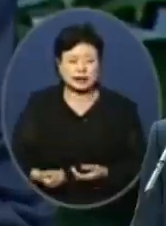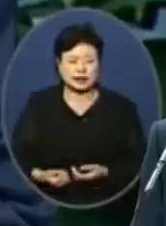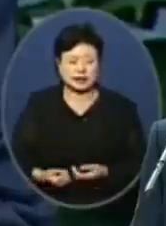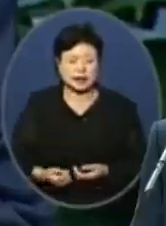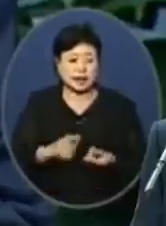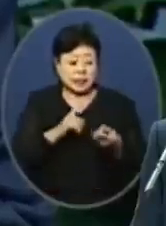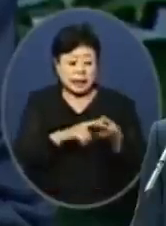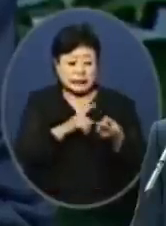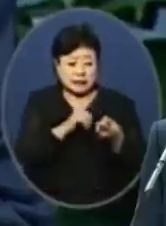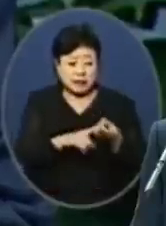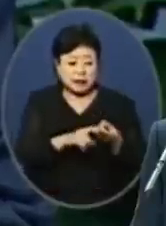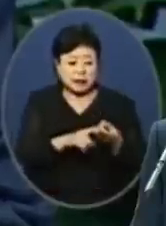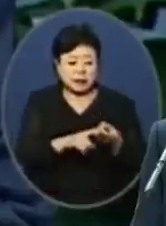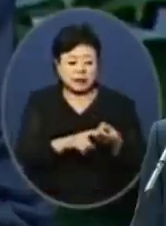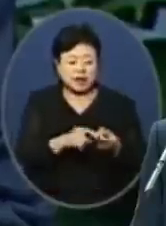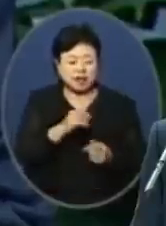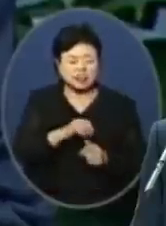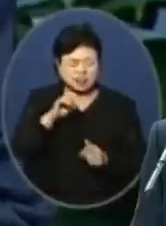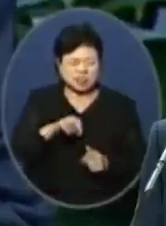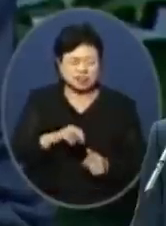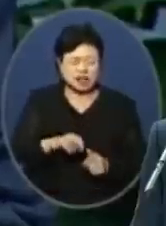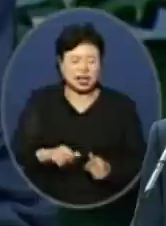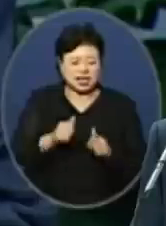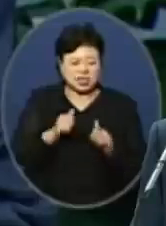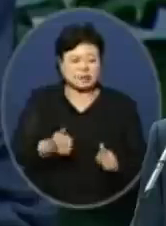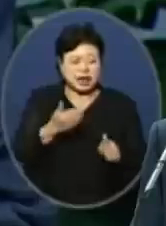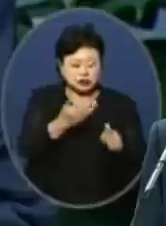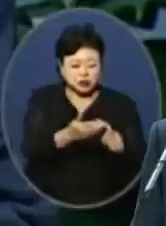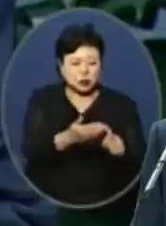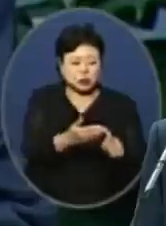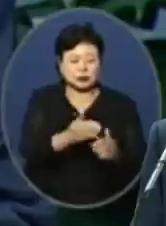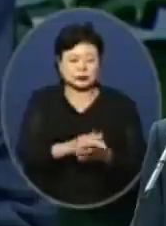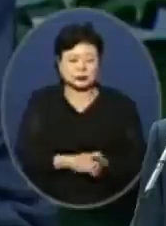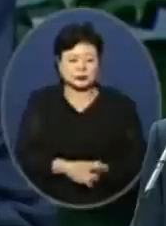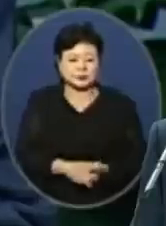없는 정죄와 심판을 내린 것입니다.